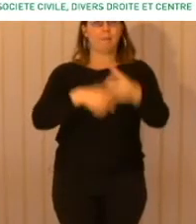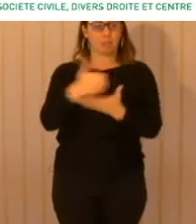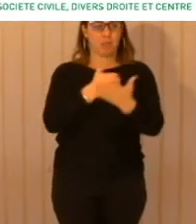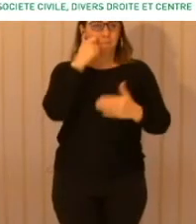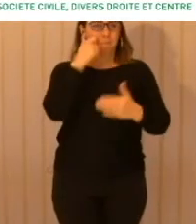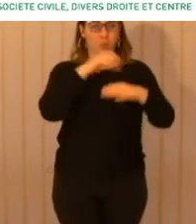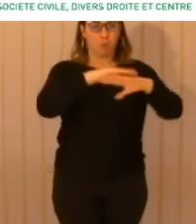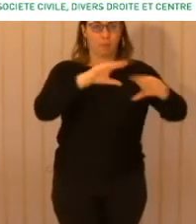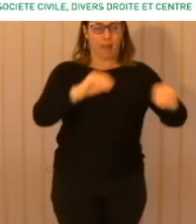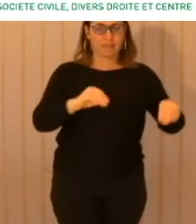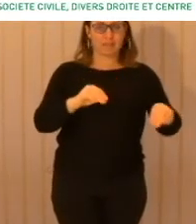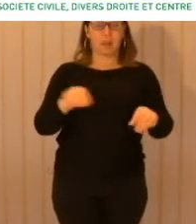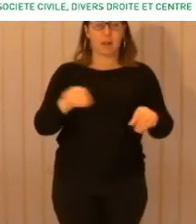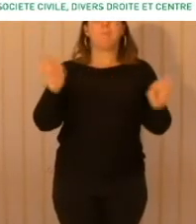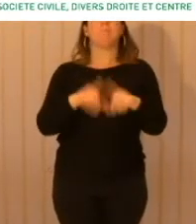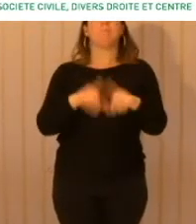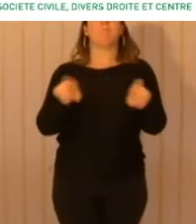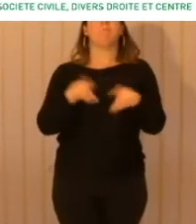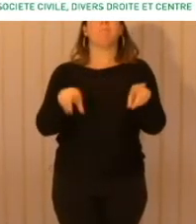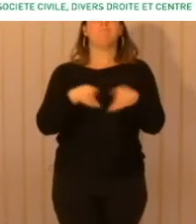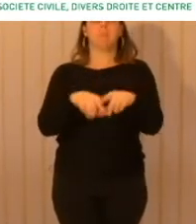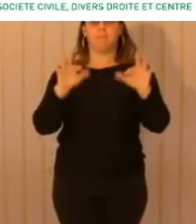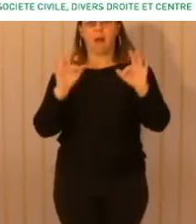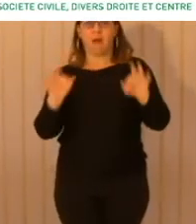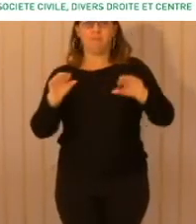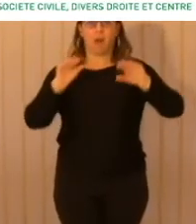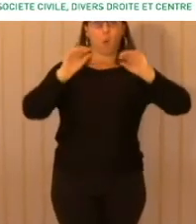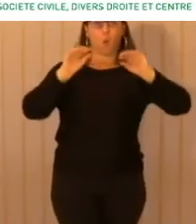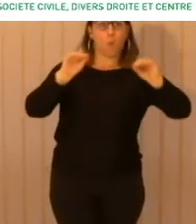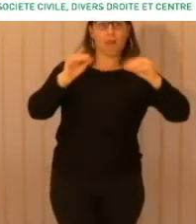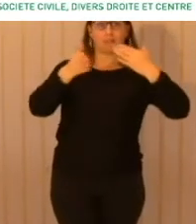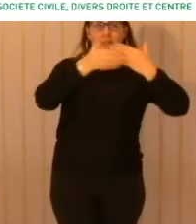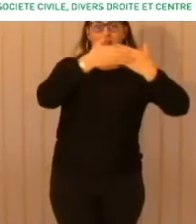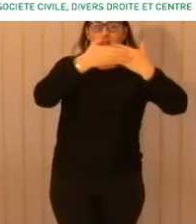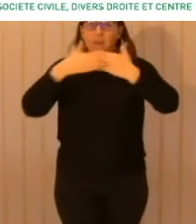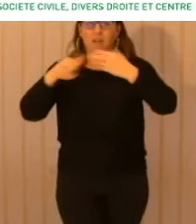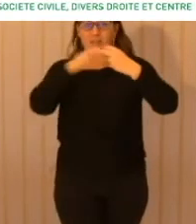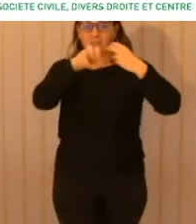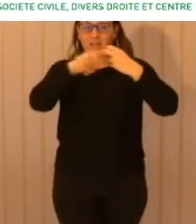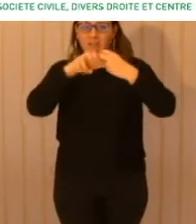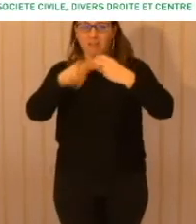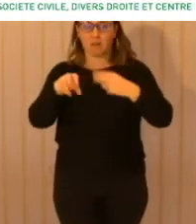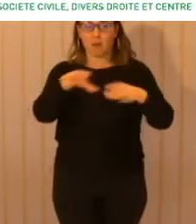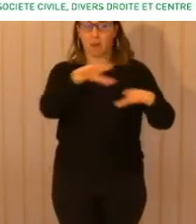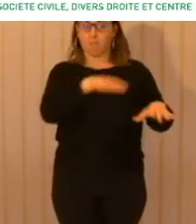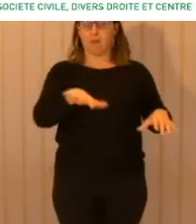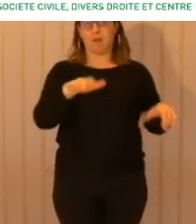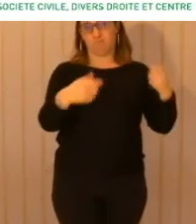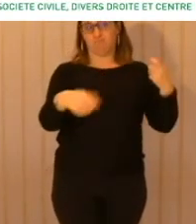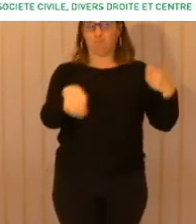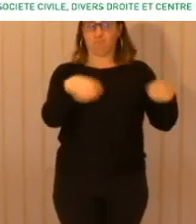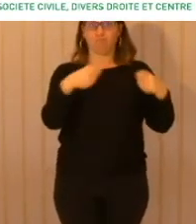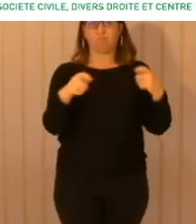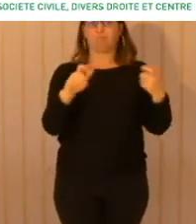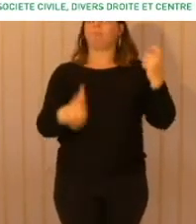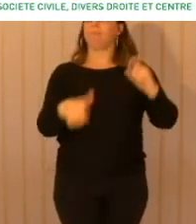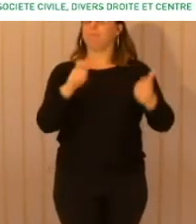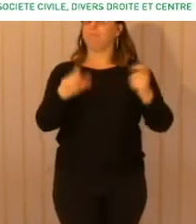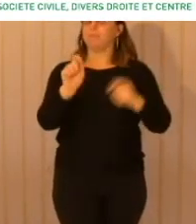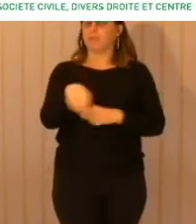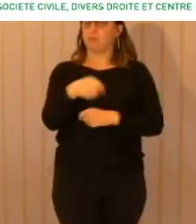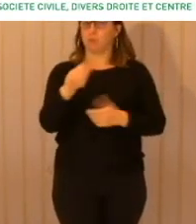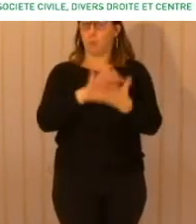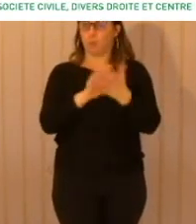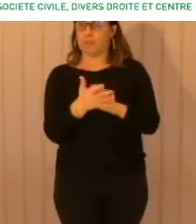la question lancinante de la présence du commerce de proximité qui est un peu maintenue dans ce secteur mais qui est aussi en difficulté,